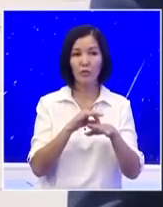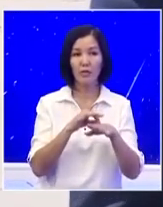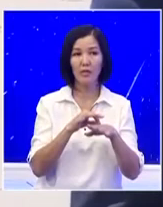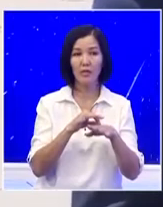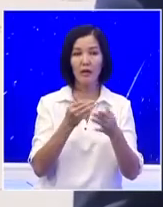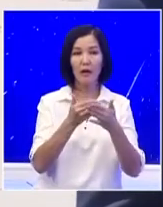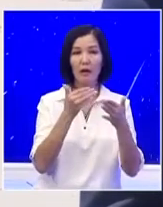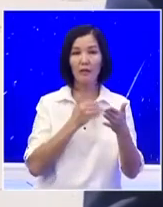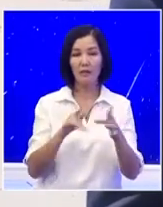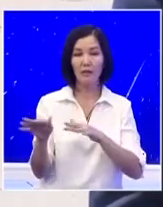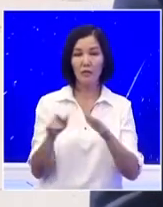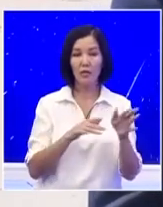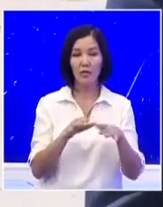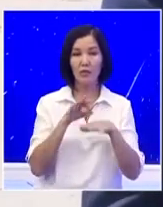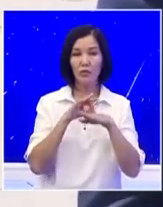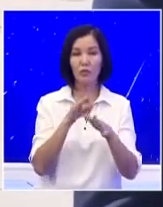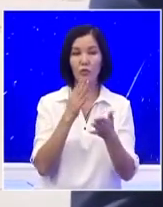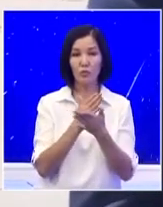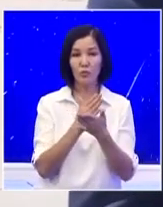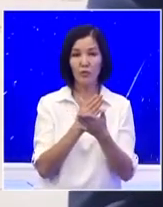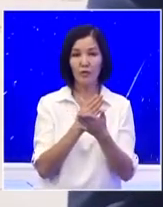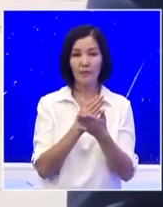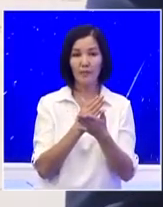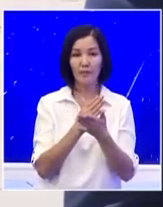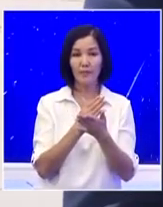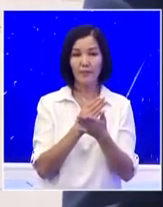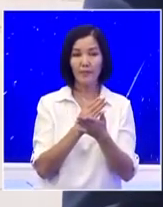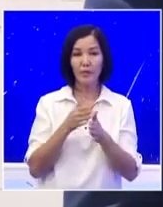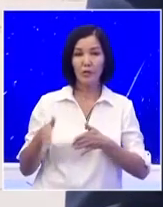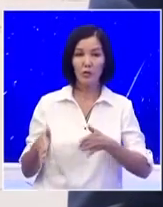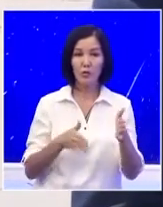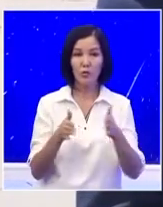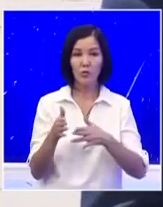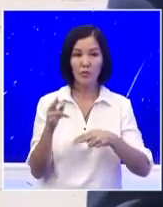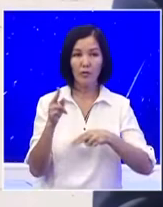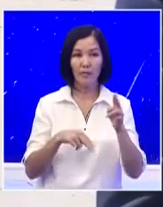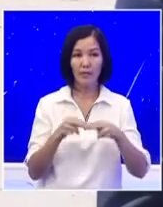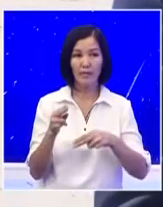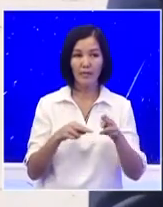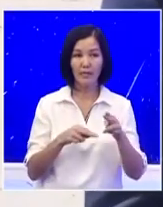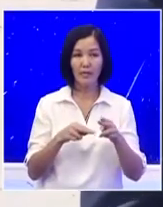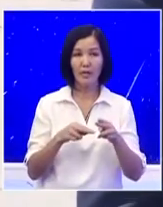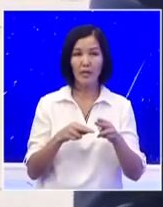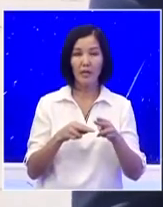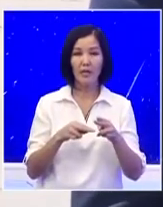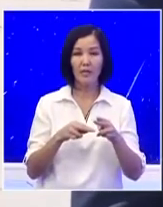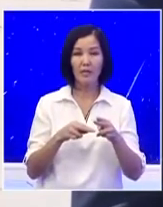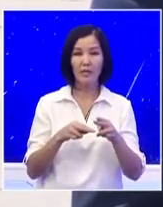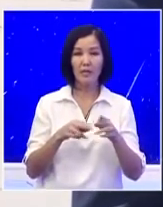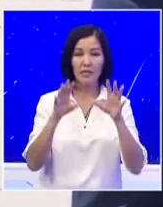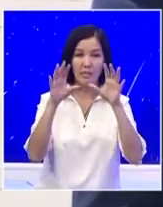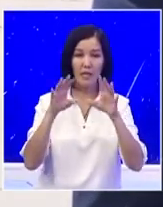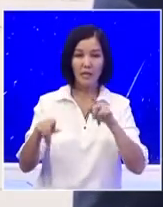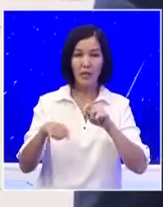алдын алу барып шаралар жүргізу. Осы жол сапасы қалай салынып жатқан себептерін көру, заң